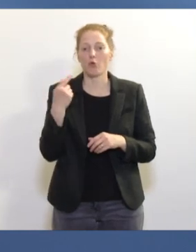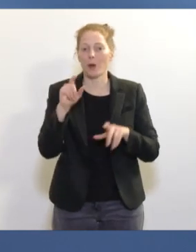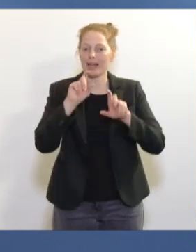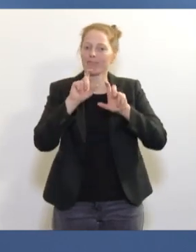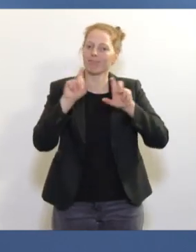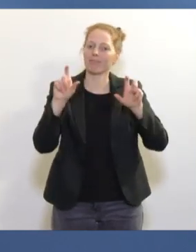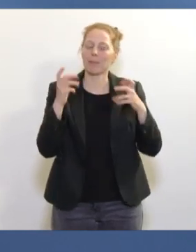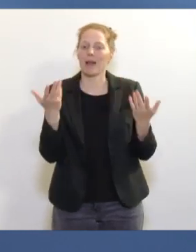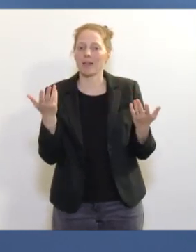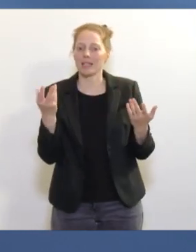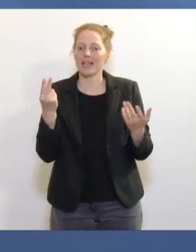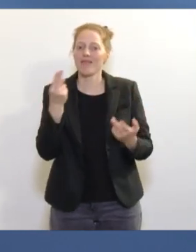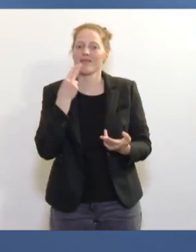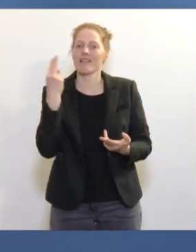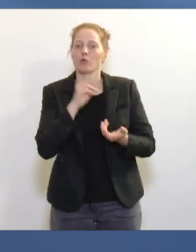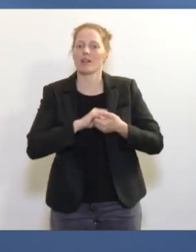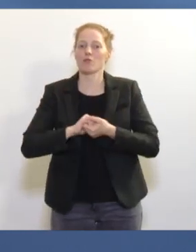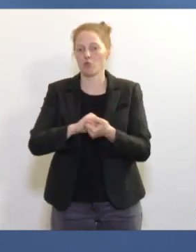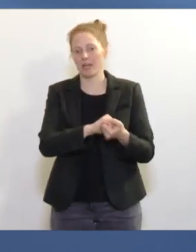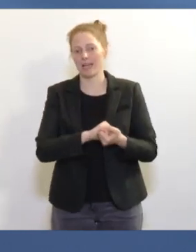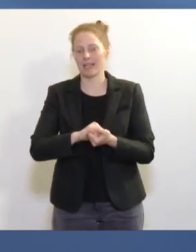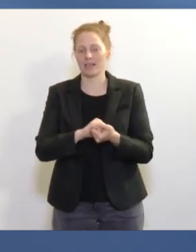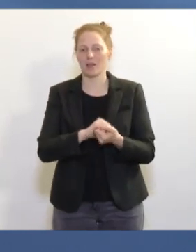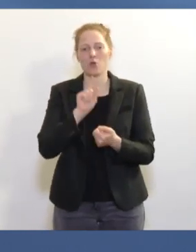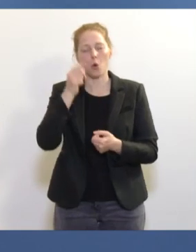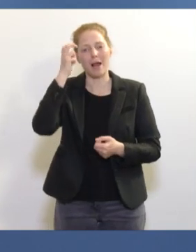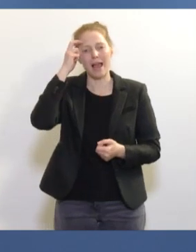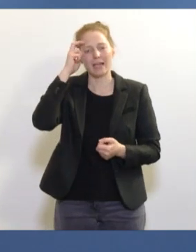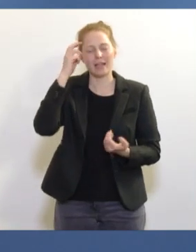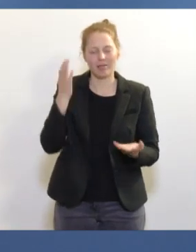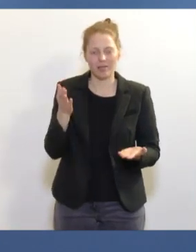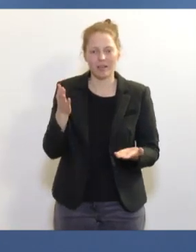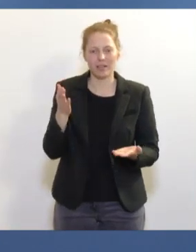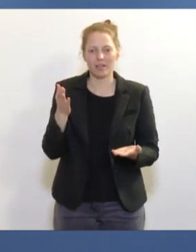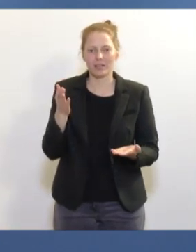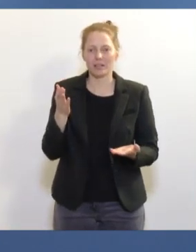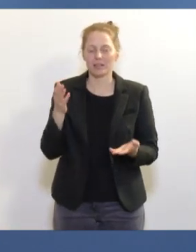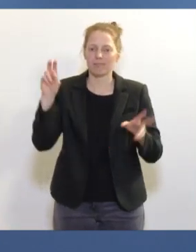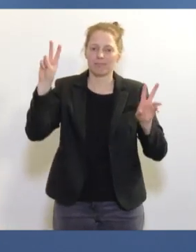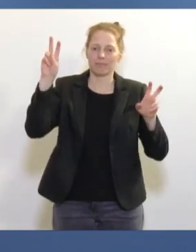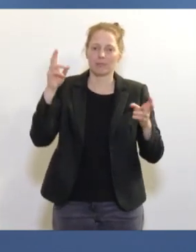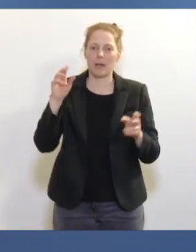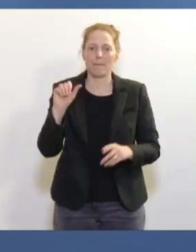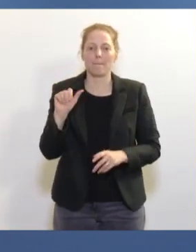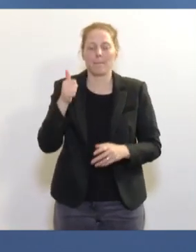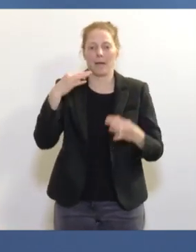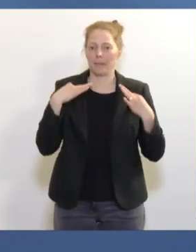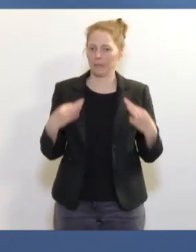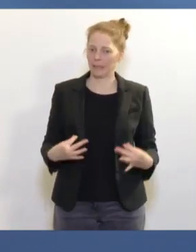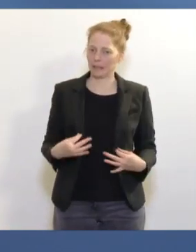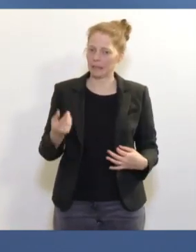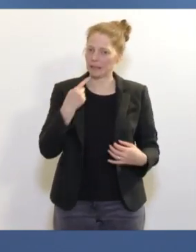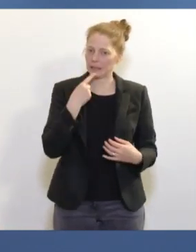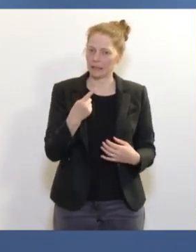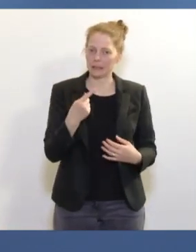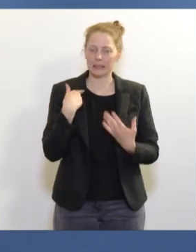hatten für den Rund, ich erinnere vielleicht, denke ich auch, und den meiner Meinung nach ganz treffenden Spruch von unserem Premierminister, der gesagt hat,